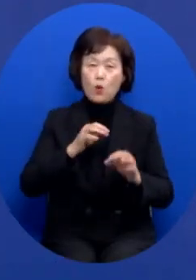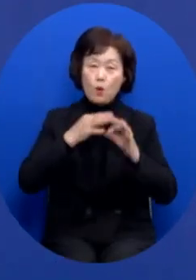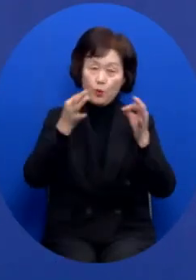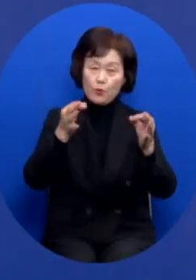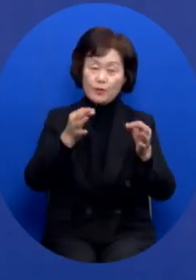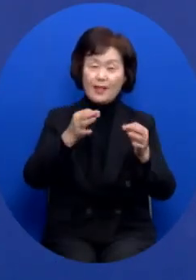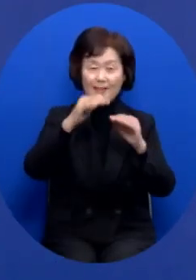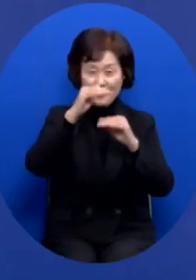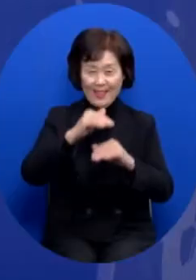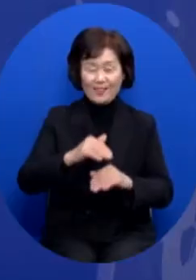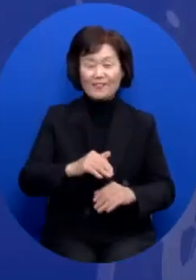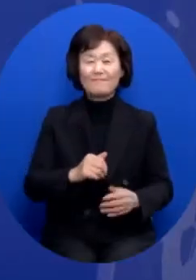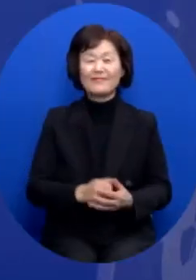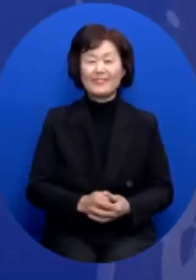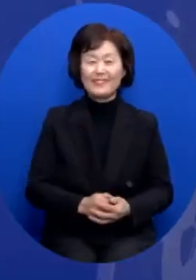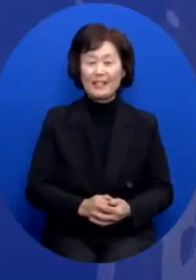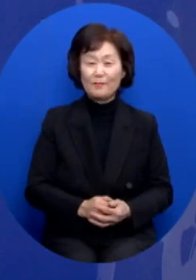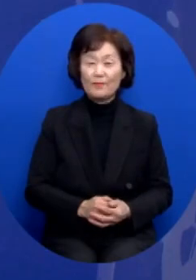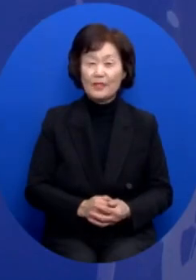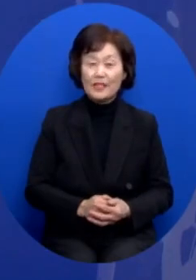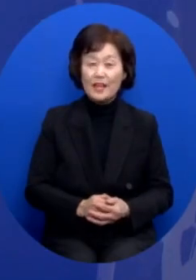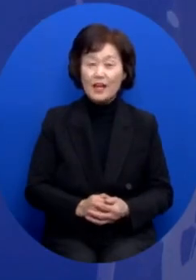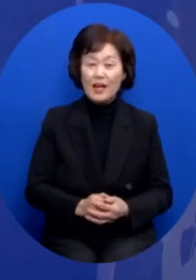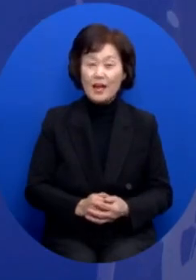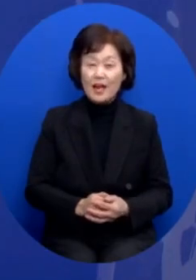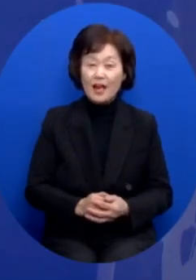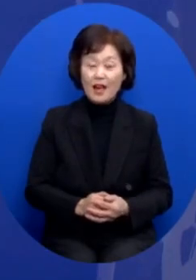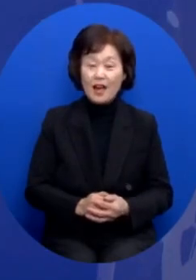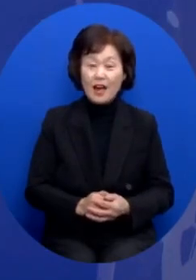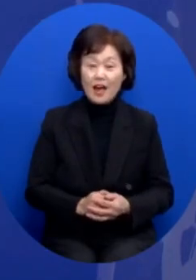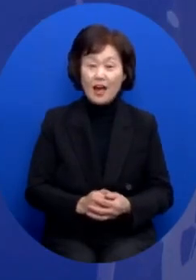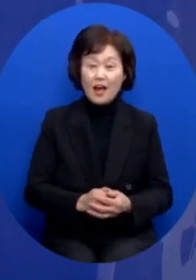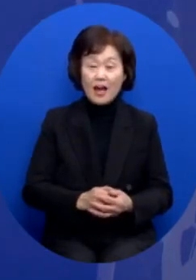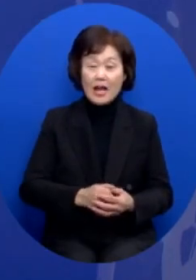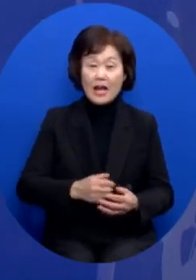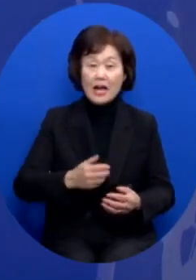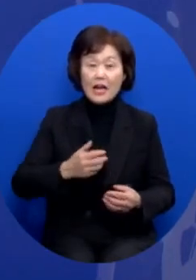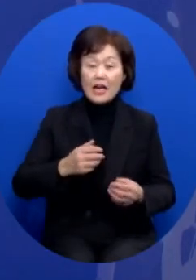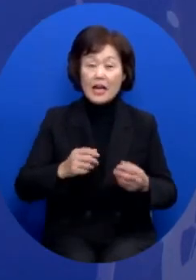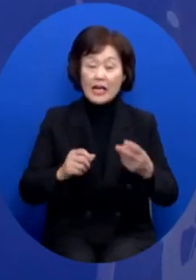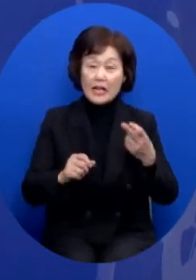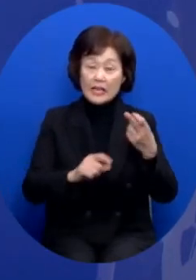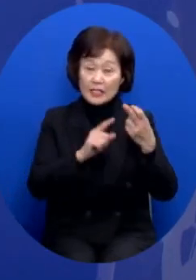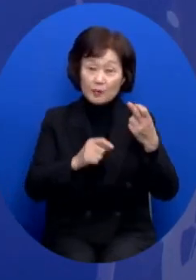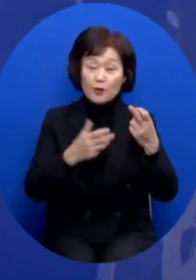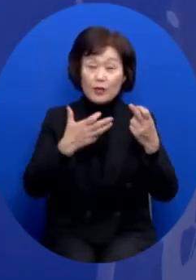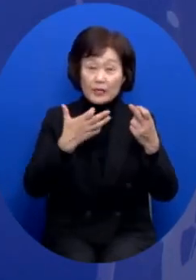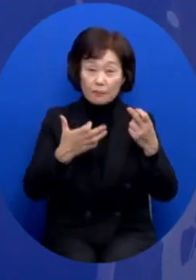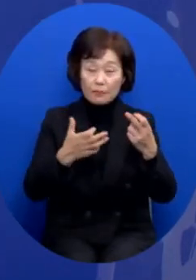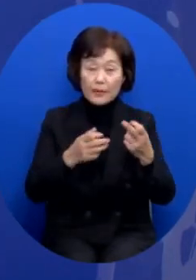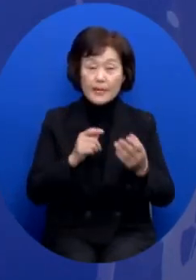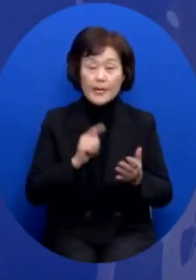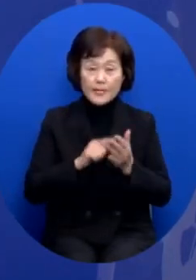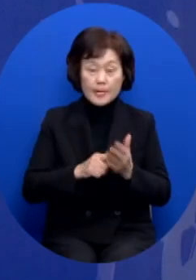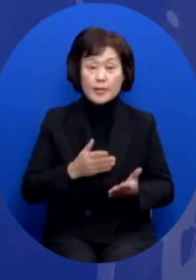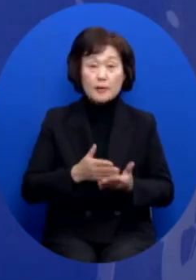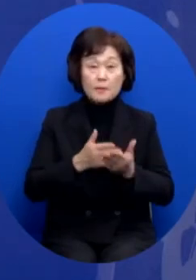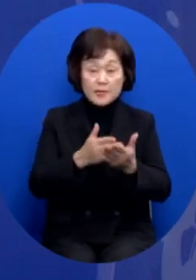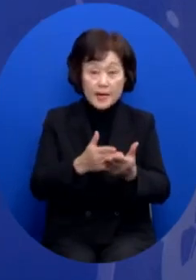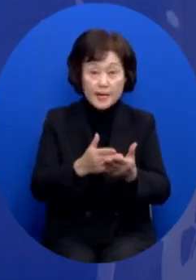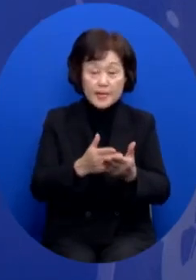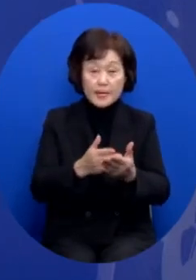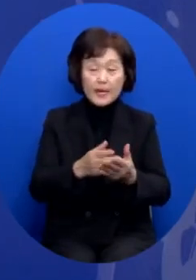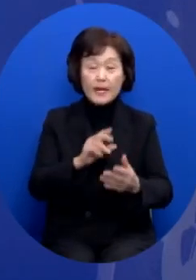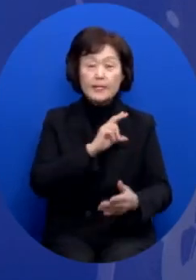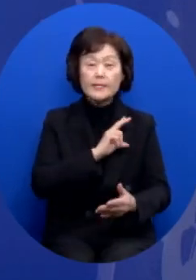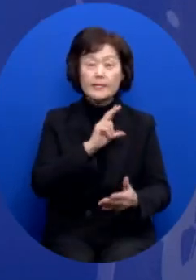설명을 해주시죠. 네, 이이용 교회문화연구소장이 지난 18일 긴급 제안이라는 제목으로 자신의 SNS에